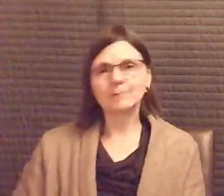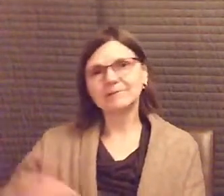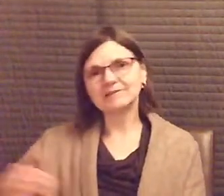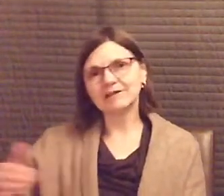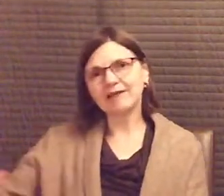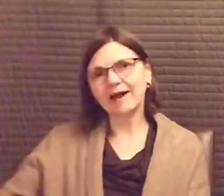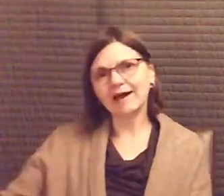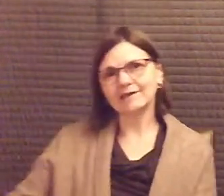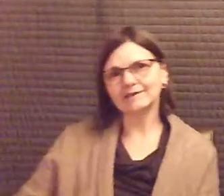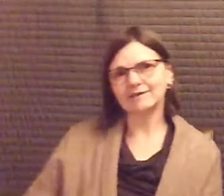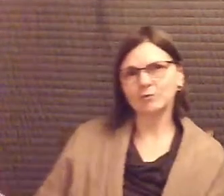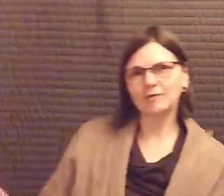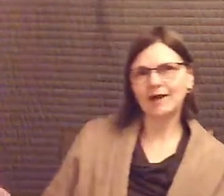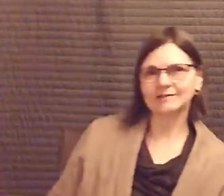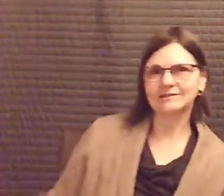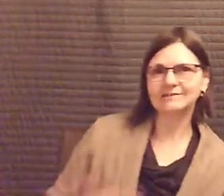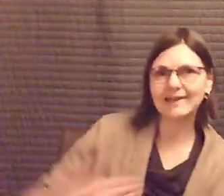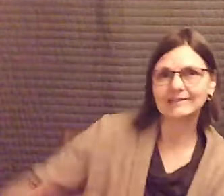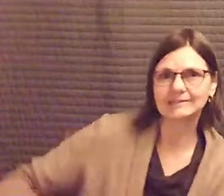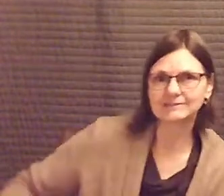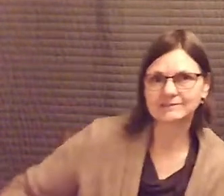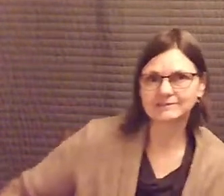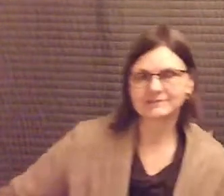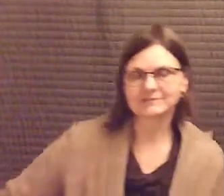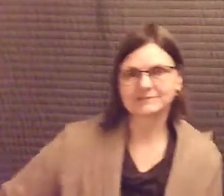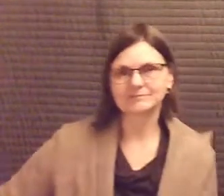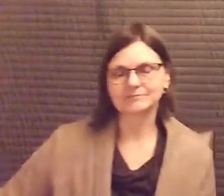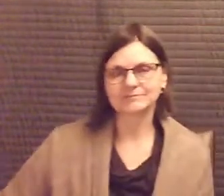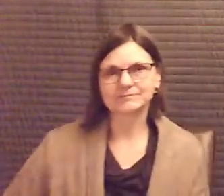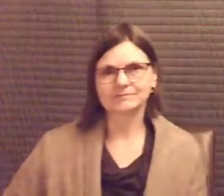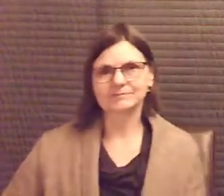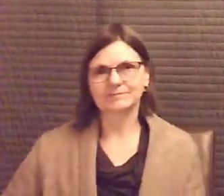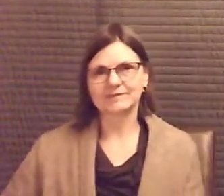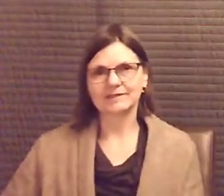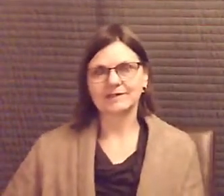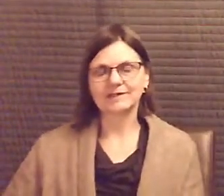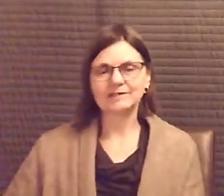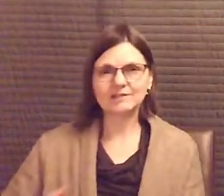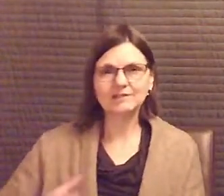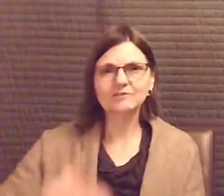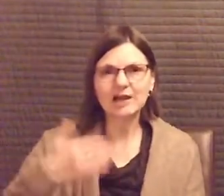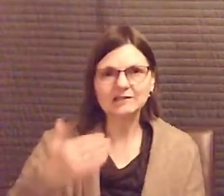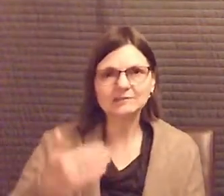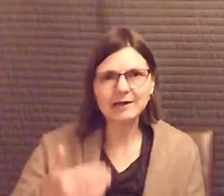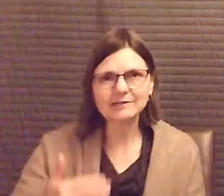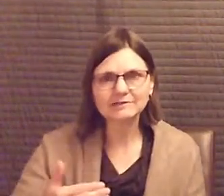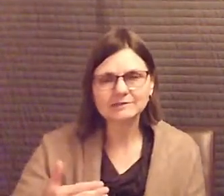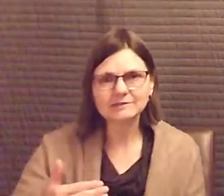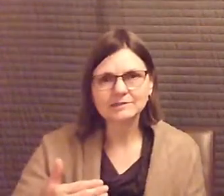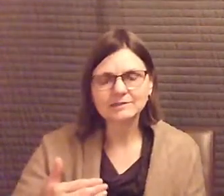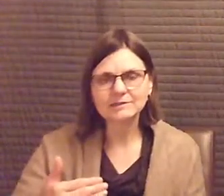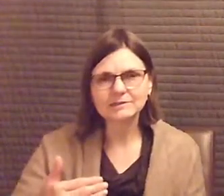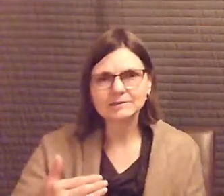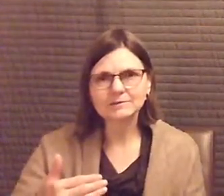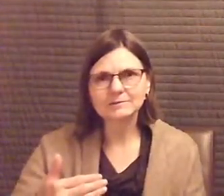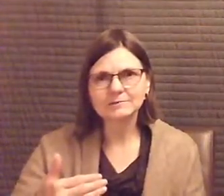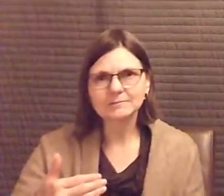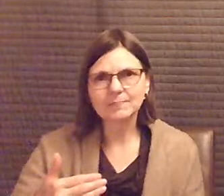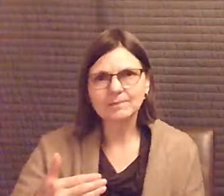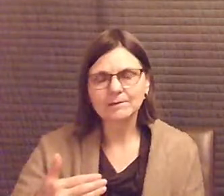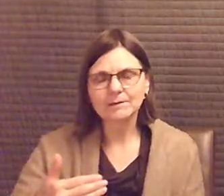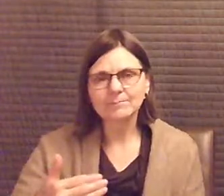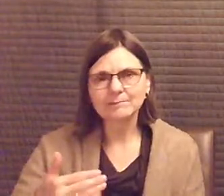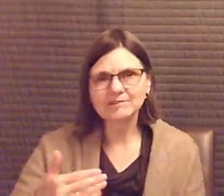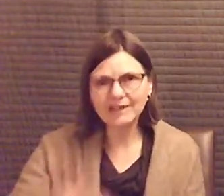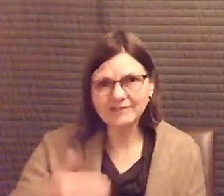met dan ga je kom je aan ze zei yoram be my ja je bent wel achternaam en miljoen pakketjes